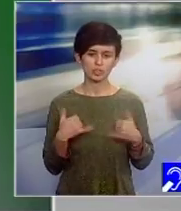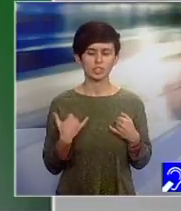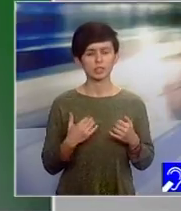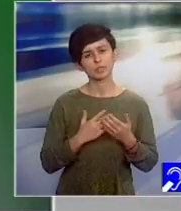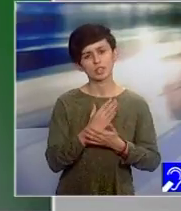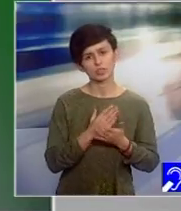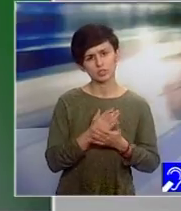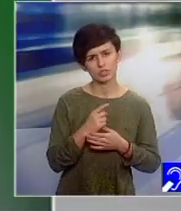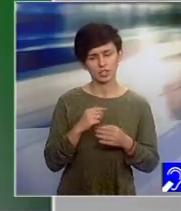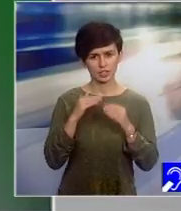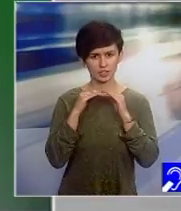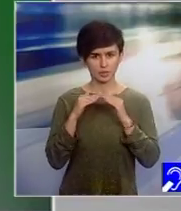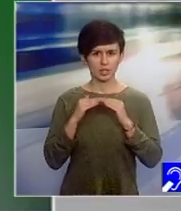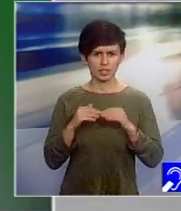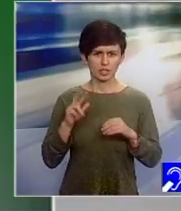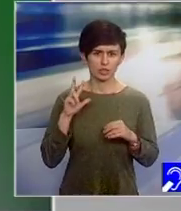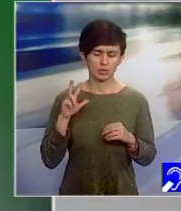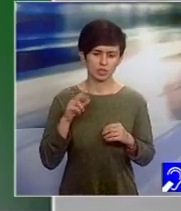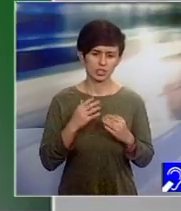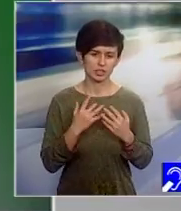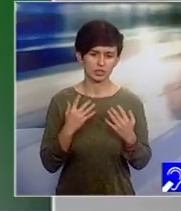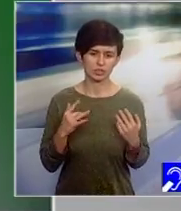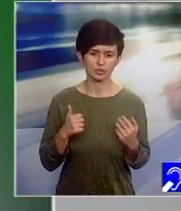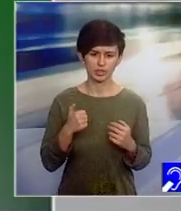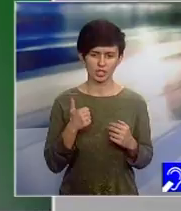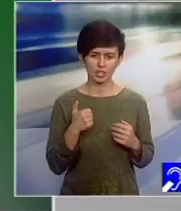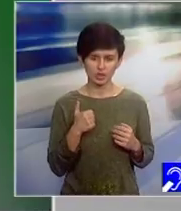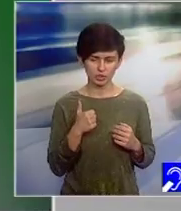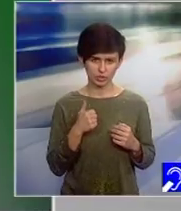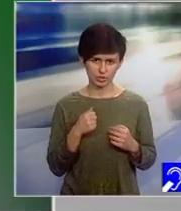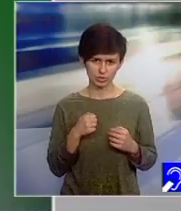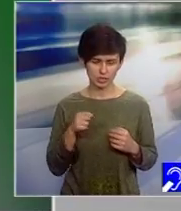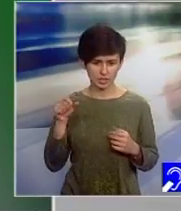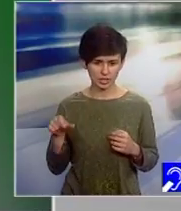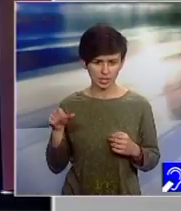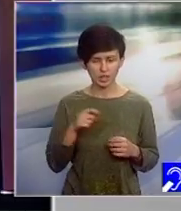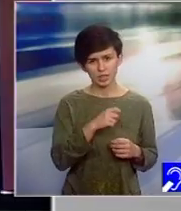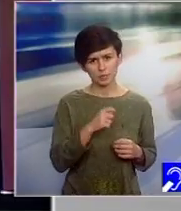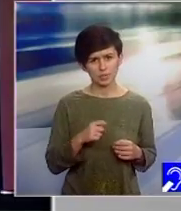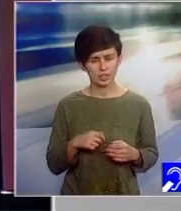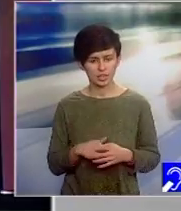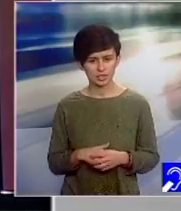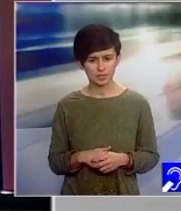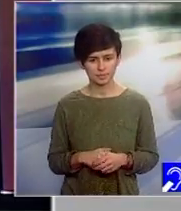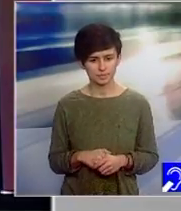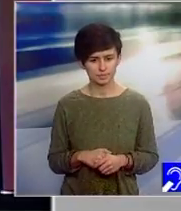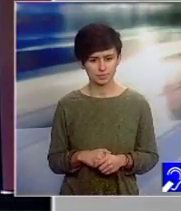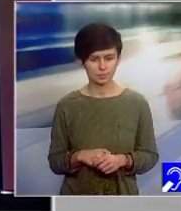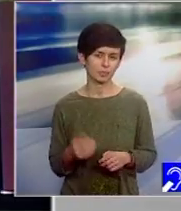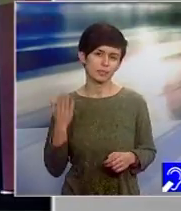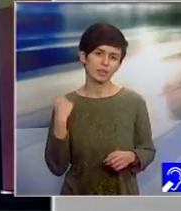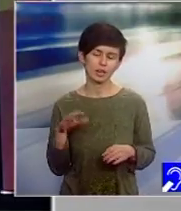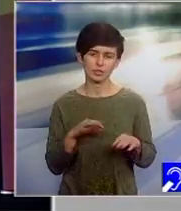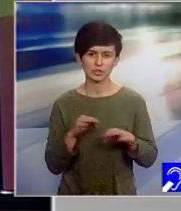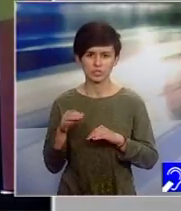3 dintr-un număr de peste 100 de proiecte. 101 erau admiși, da, admiși, că este și o selecție